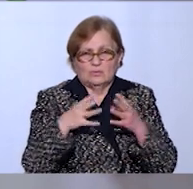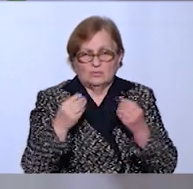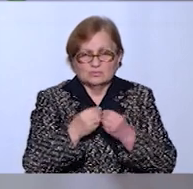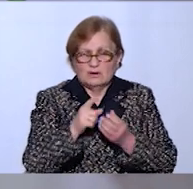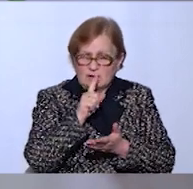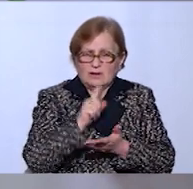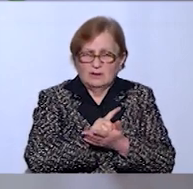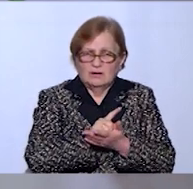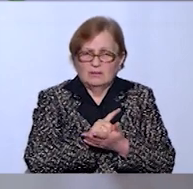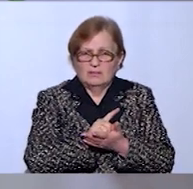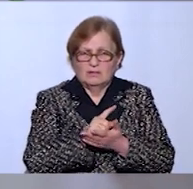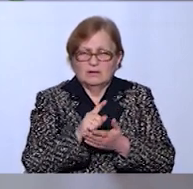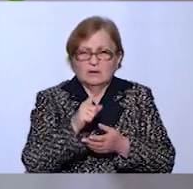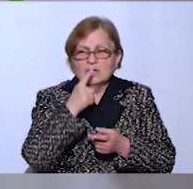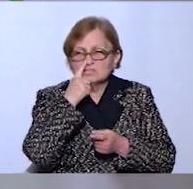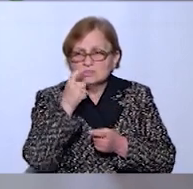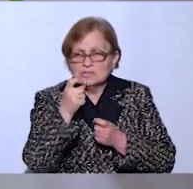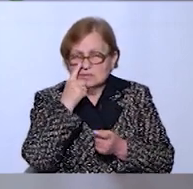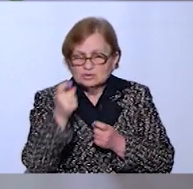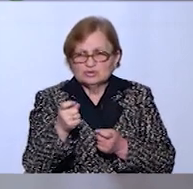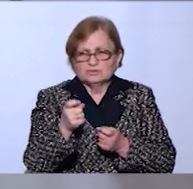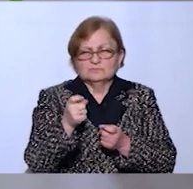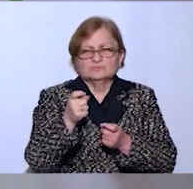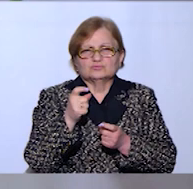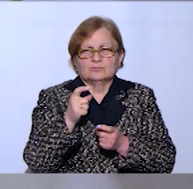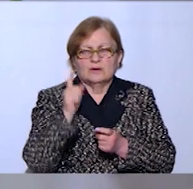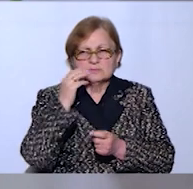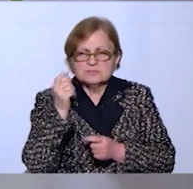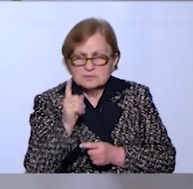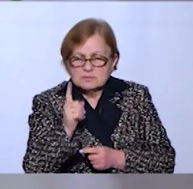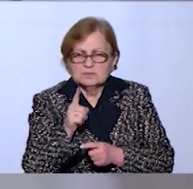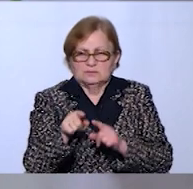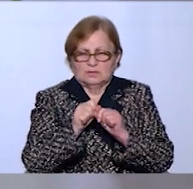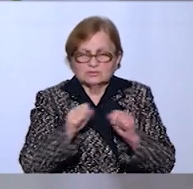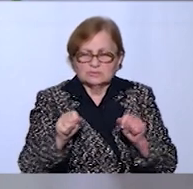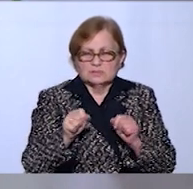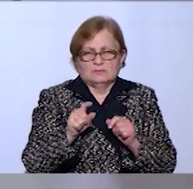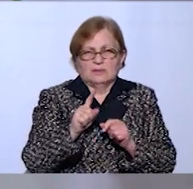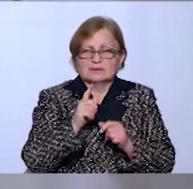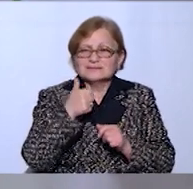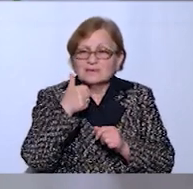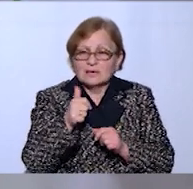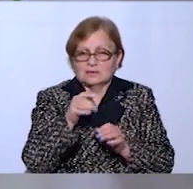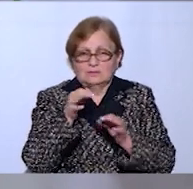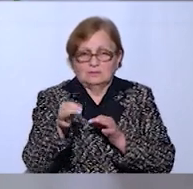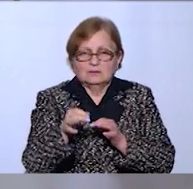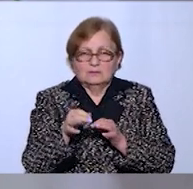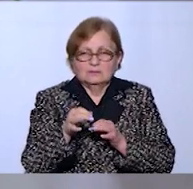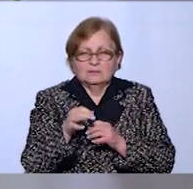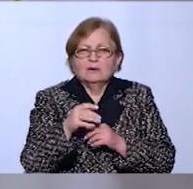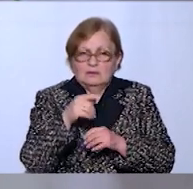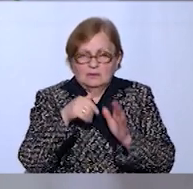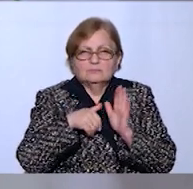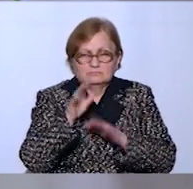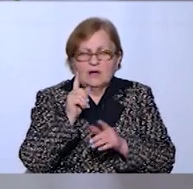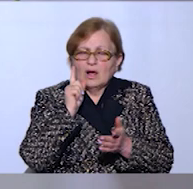ბავშვს იმის უფლება, რომ იაროს სახლში გორგოლაჭებით. მეორე მშობელი აძლევს ამის უფლებას თავის შვილს. გამოიყენოს მატრასი